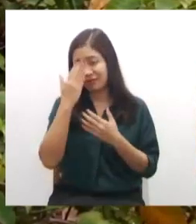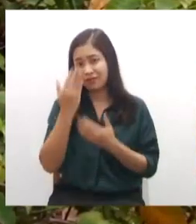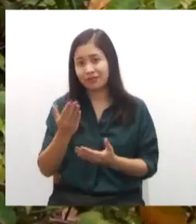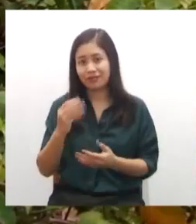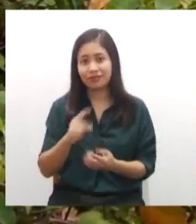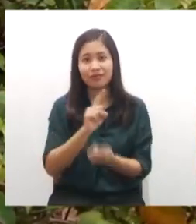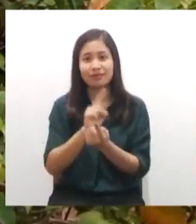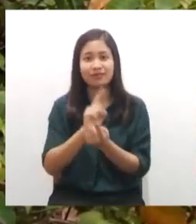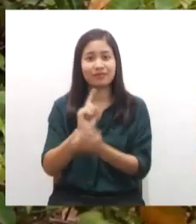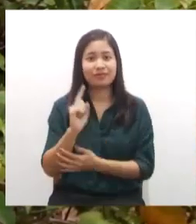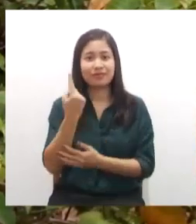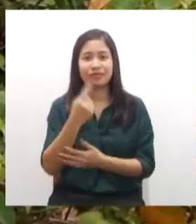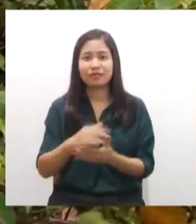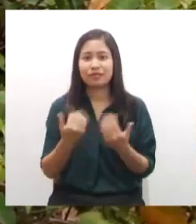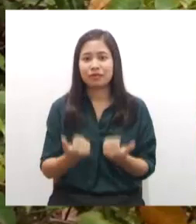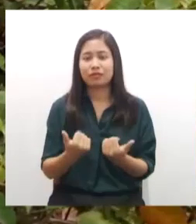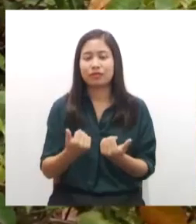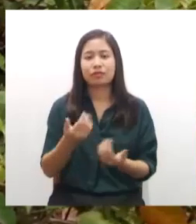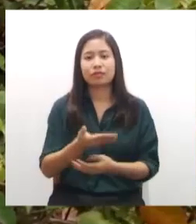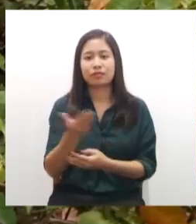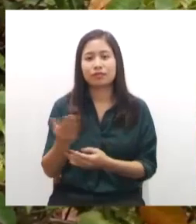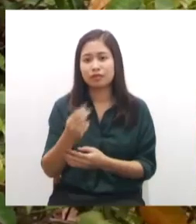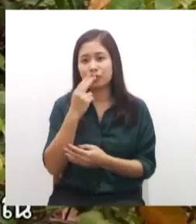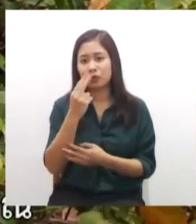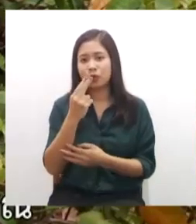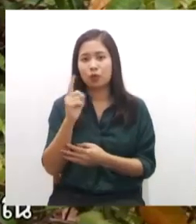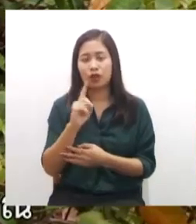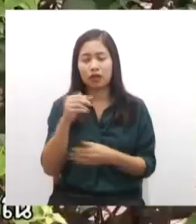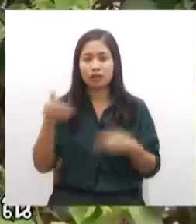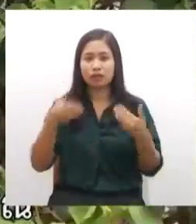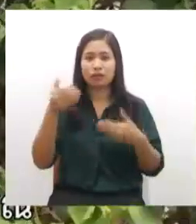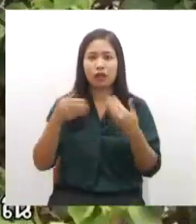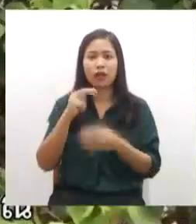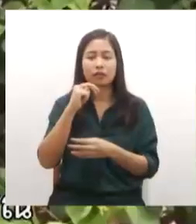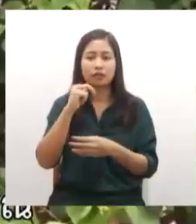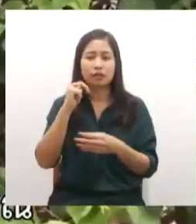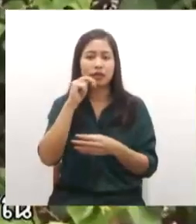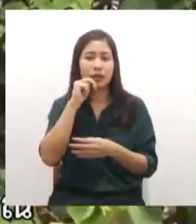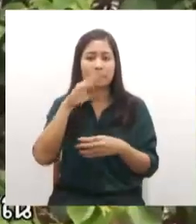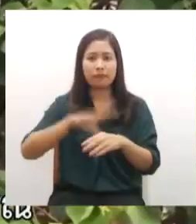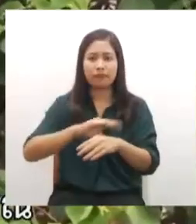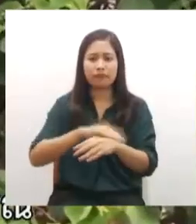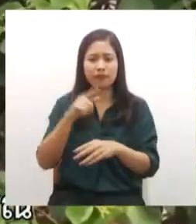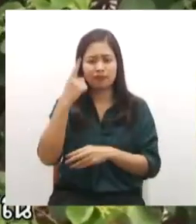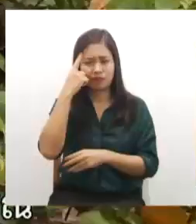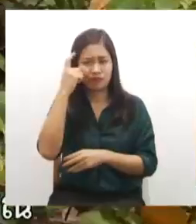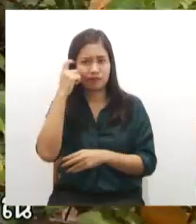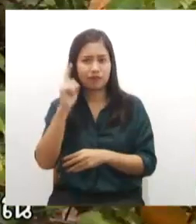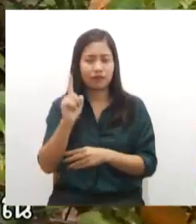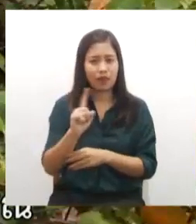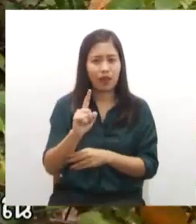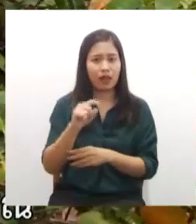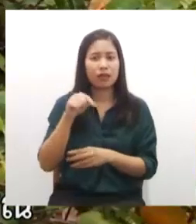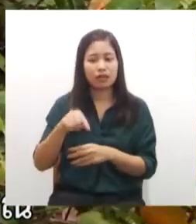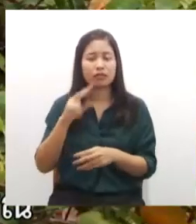มินอีกแล้วนะคะวันนี้มินจะพาทุกคนไปรู้จักกับกิจกรรมทาราบำบัดทุกคนสงสัยไหมคะว่ากิจกรรมทาราบำบัดนั้นน